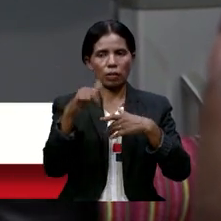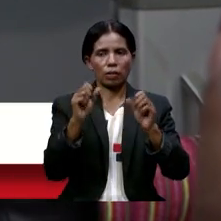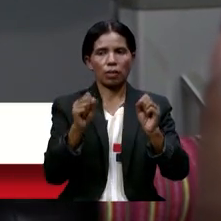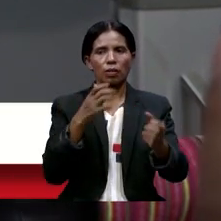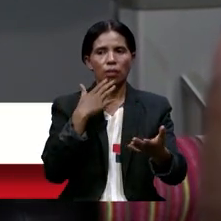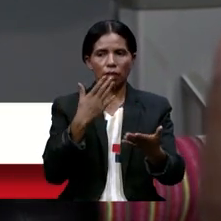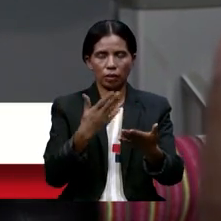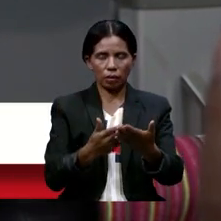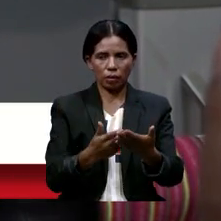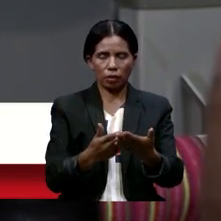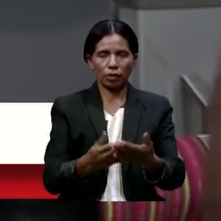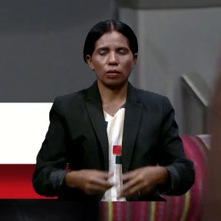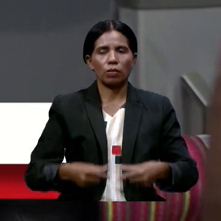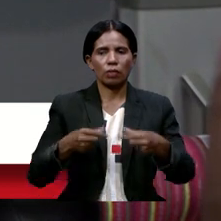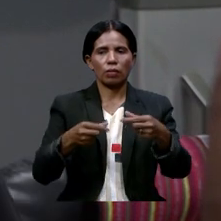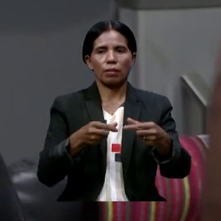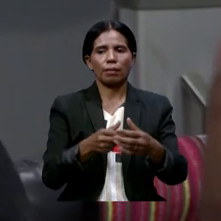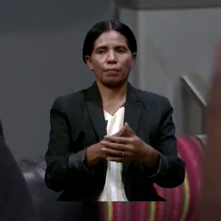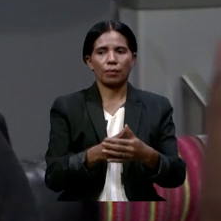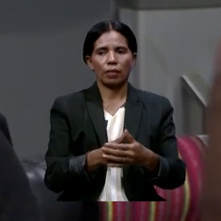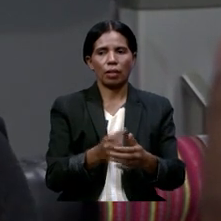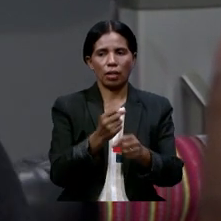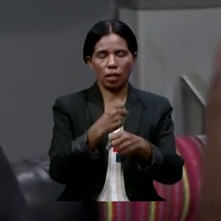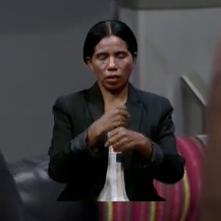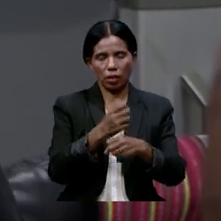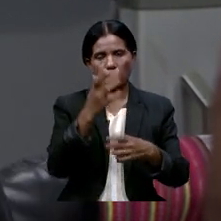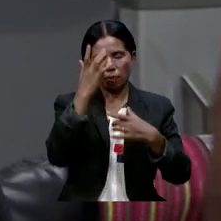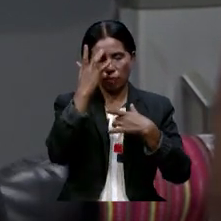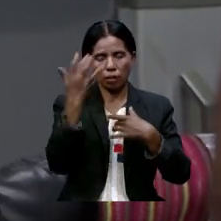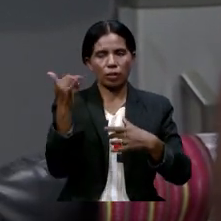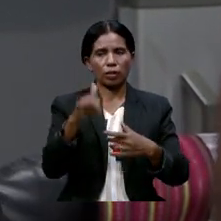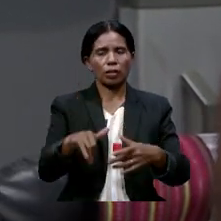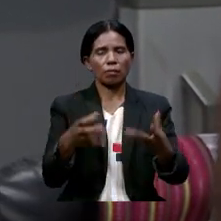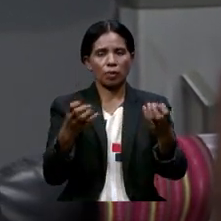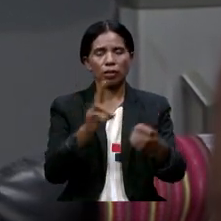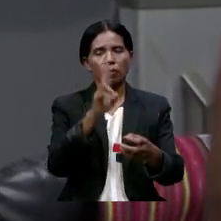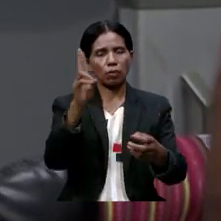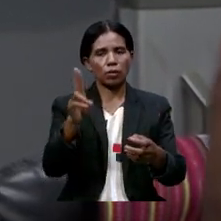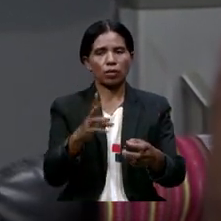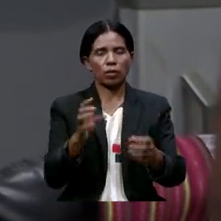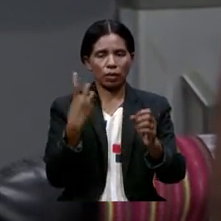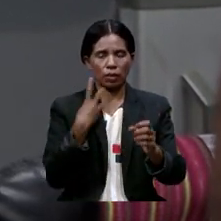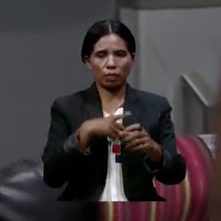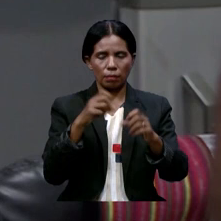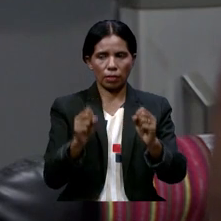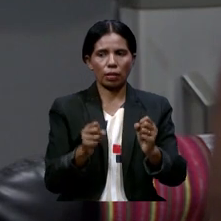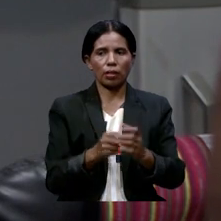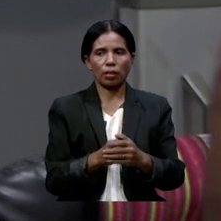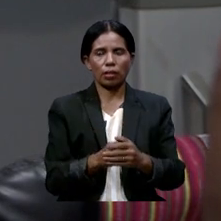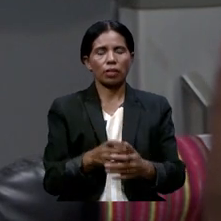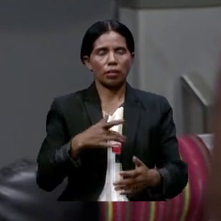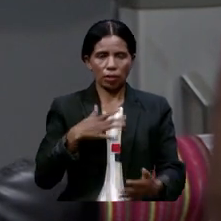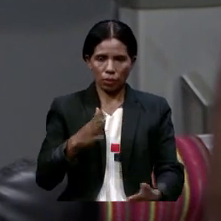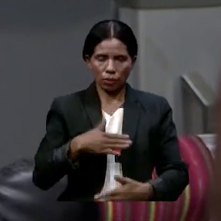begitu ini termasuk untuk mengecek kandungan juga ya banyak sekali manfaatnya untuk itu karena itu saya dengan senang